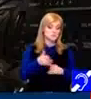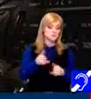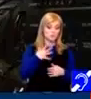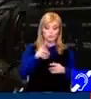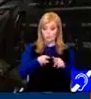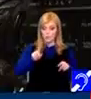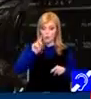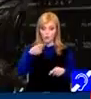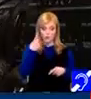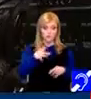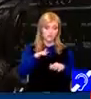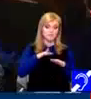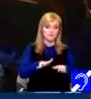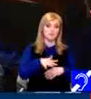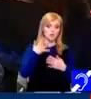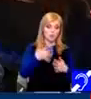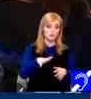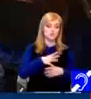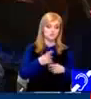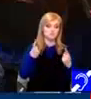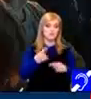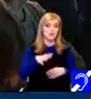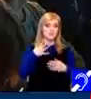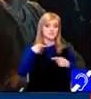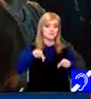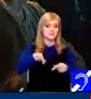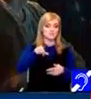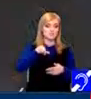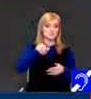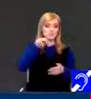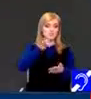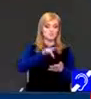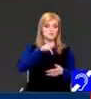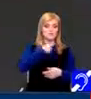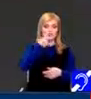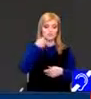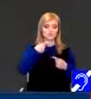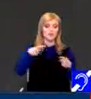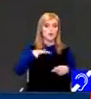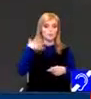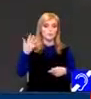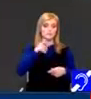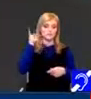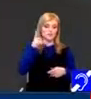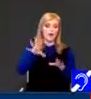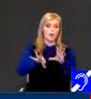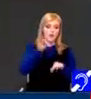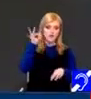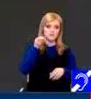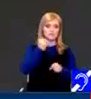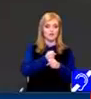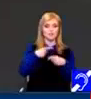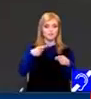un an de activitate la TechWheel, unde beneficiari sunt de toate vârstele. Mulți dintre adolescenți în vârsta mea au ales să facă